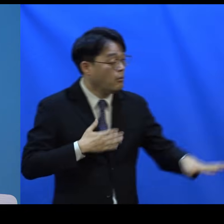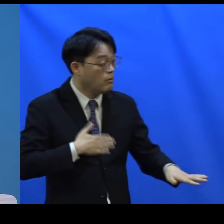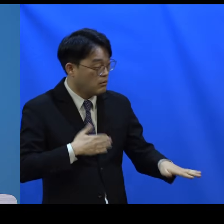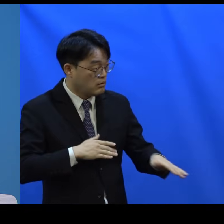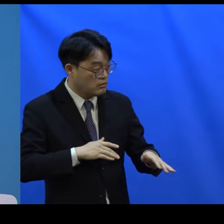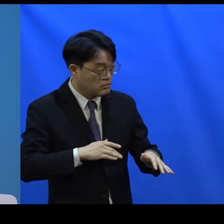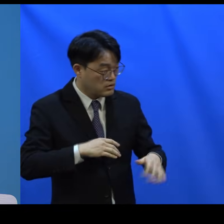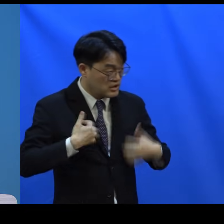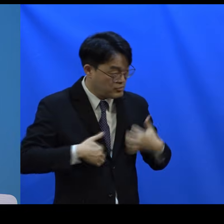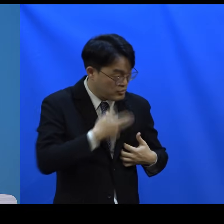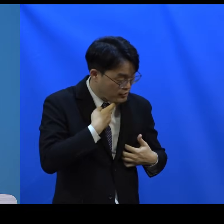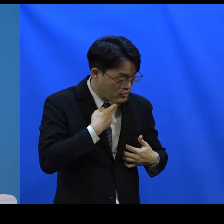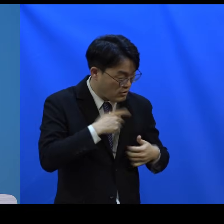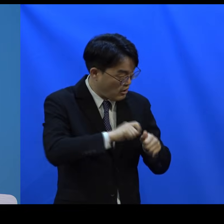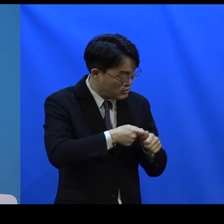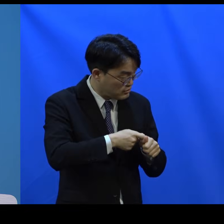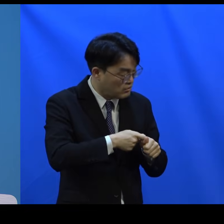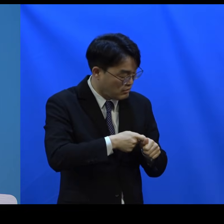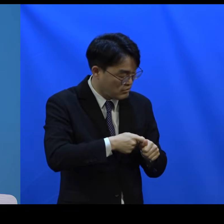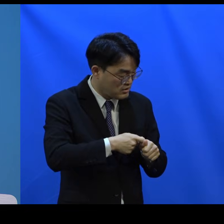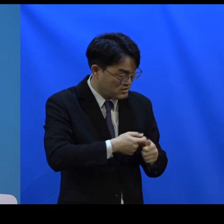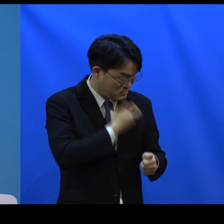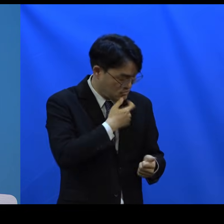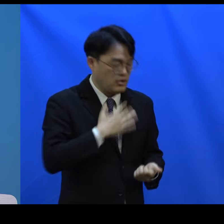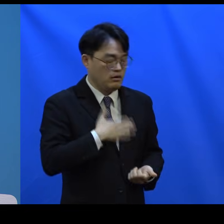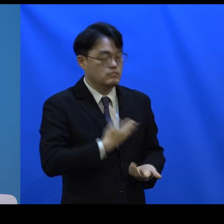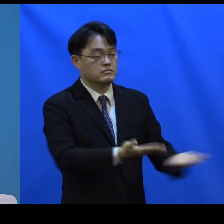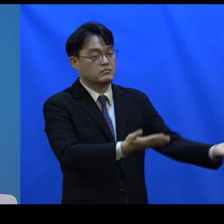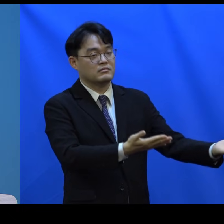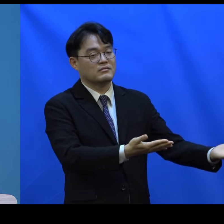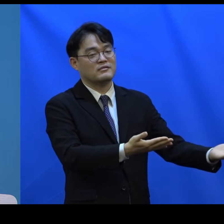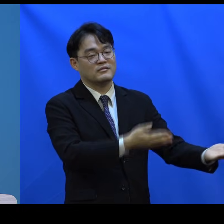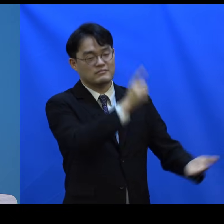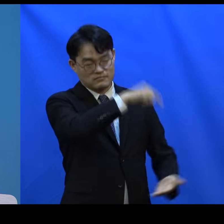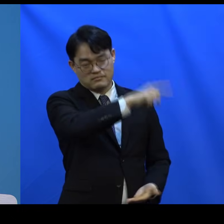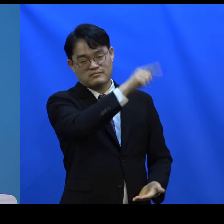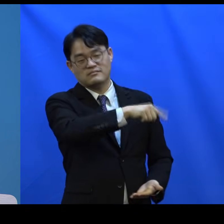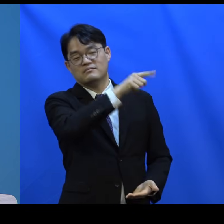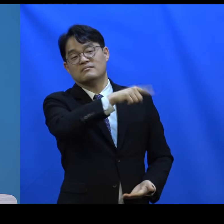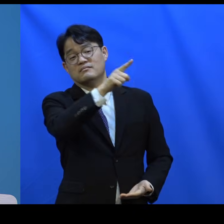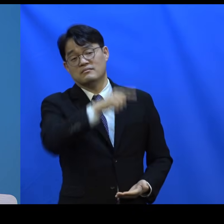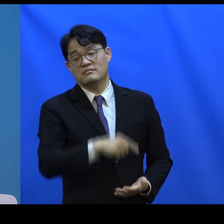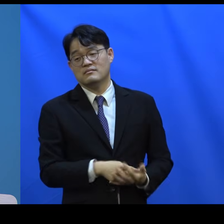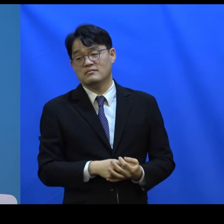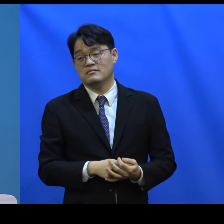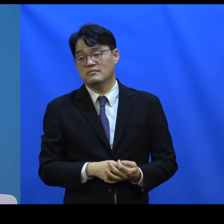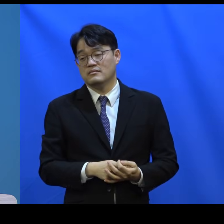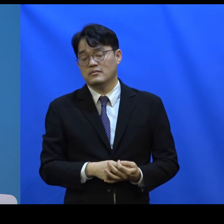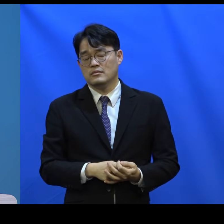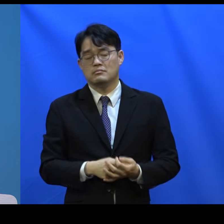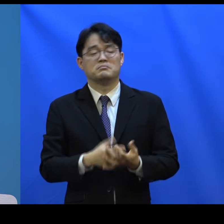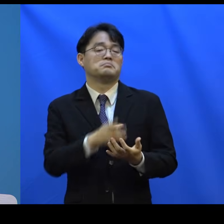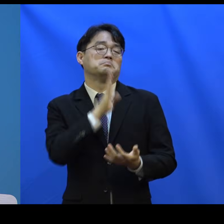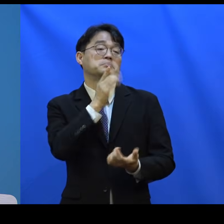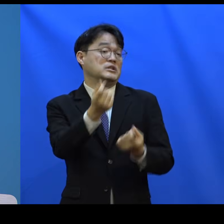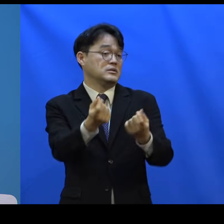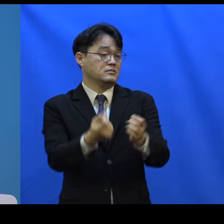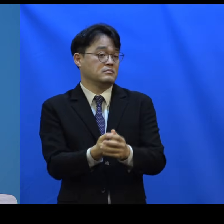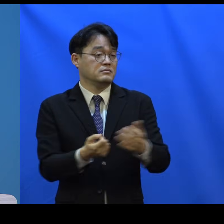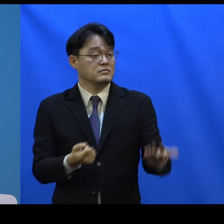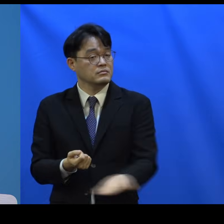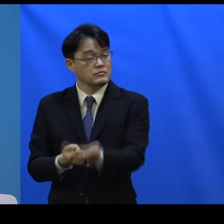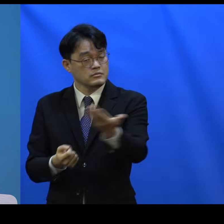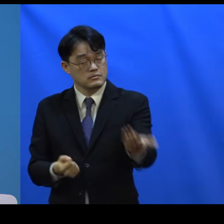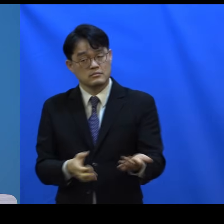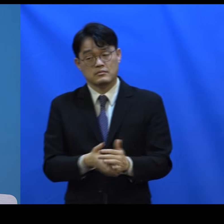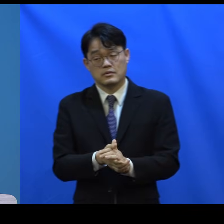하는 100명하고 해봐요. 힘만 들고 아무래도 안 힘들어요. 사랑에는 두려움이 없다는 거죠. 그죠? 사랑에는 두려움이